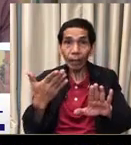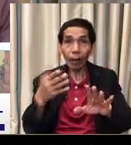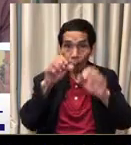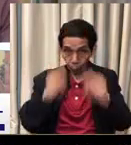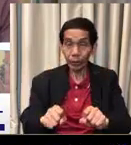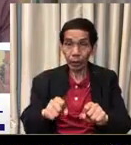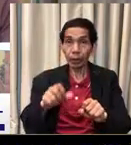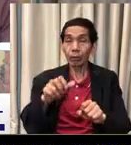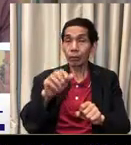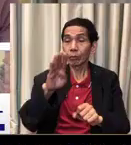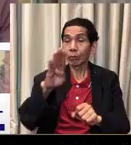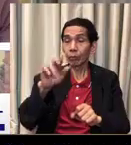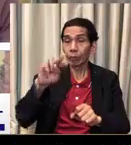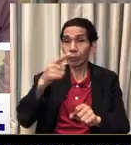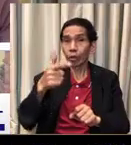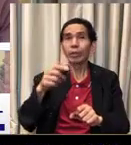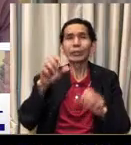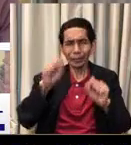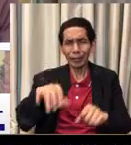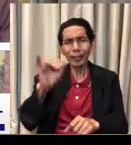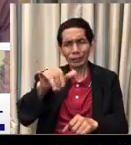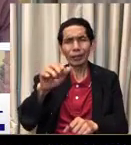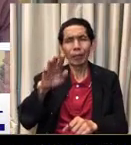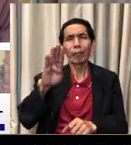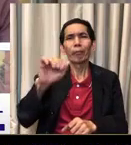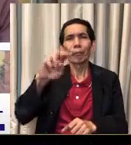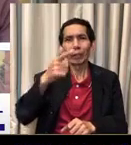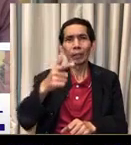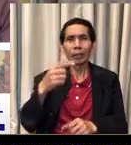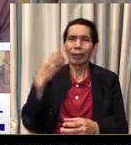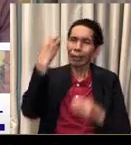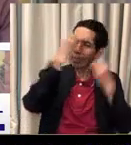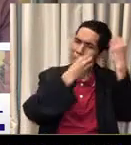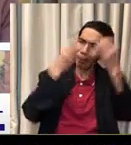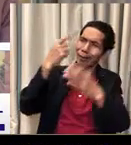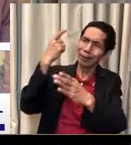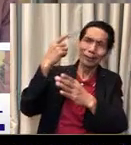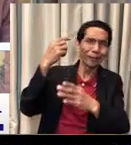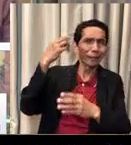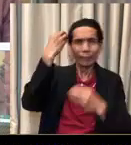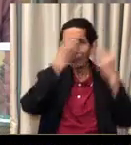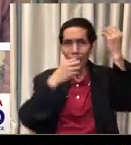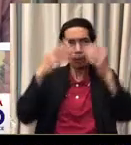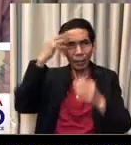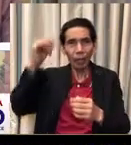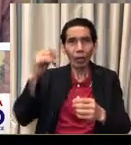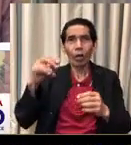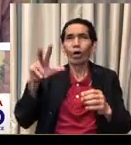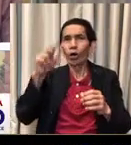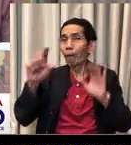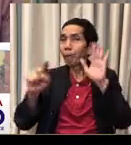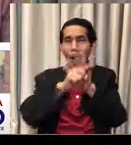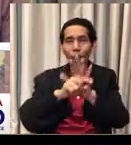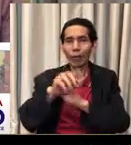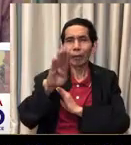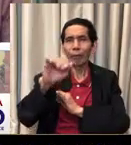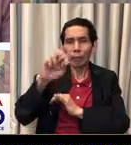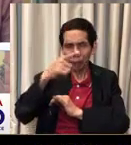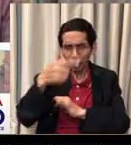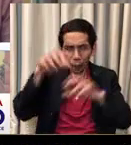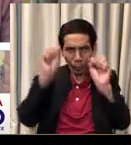pa ba? Ebe, pwede. Ang gulo mo, Mayor. Sabi mo kanina, yung bingo hindi pwede.